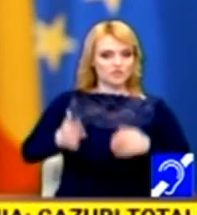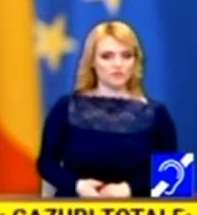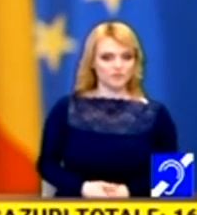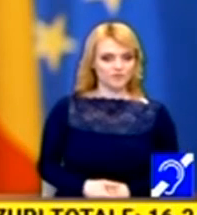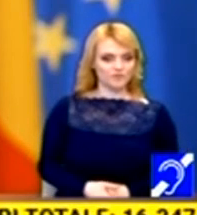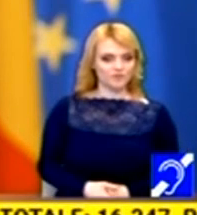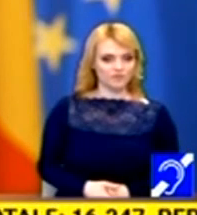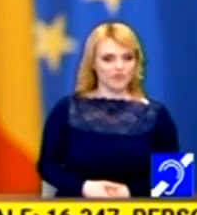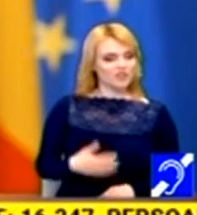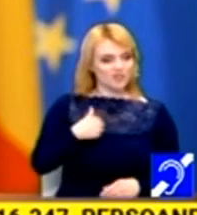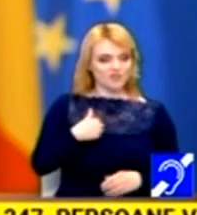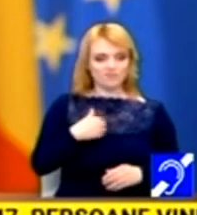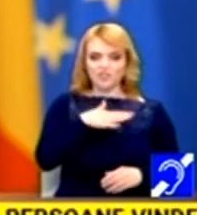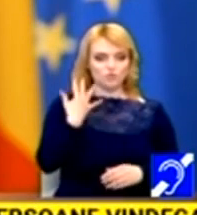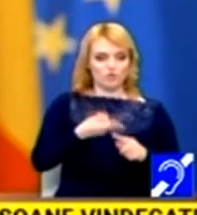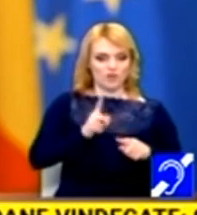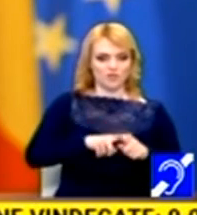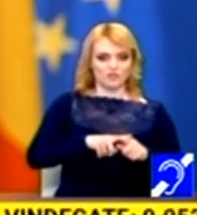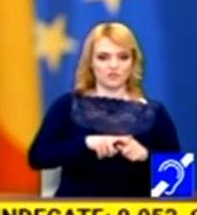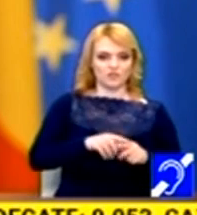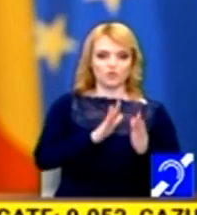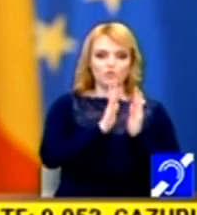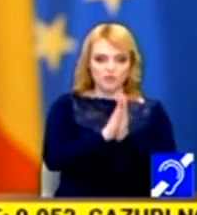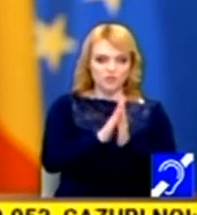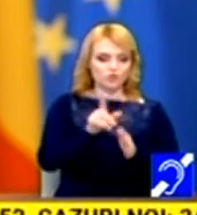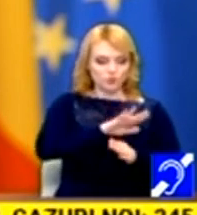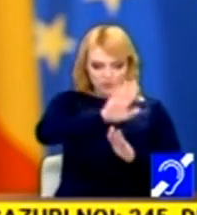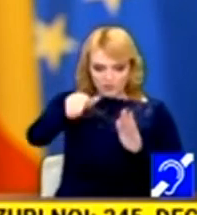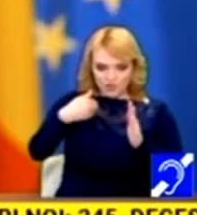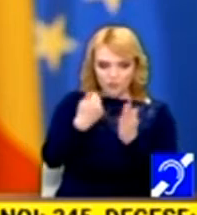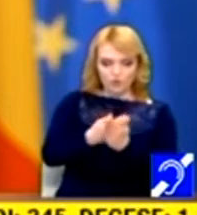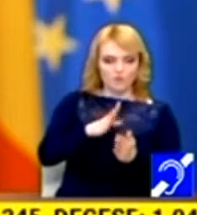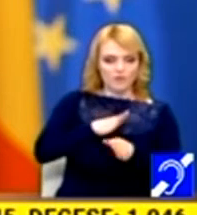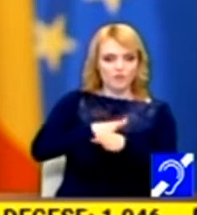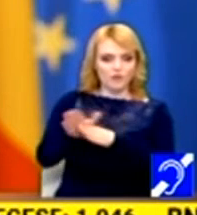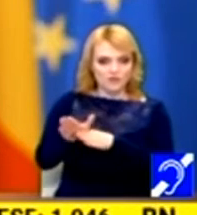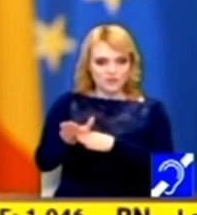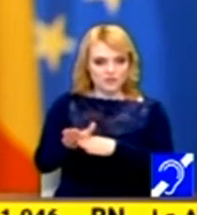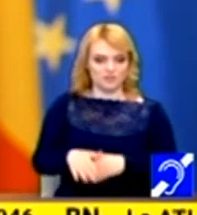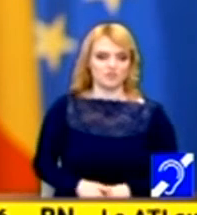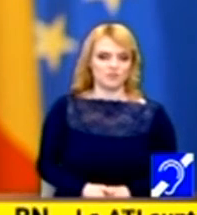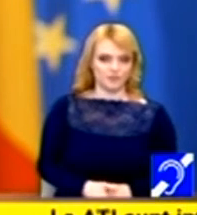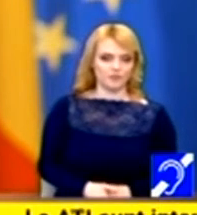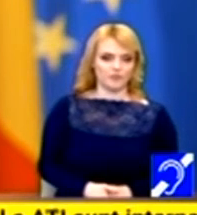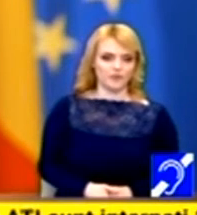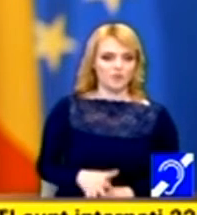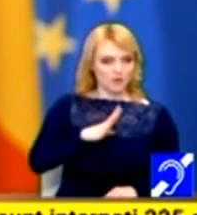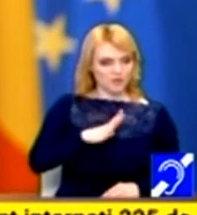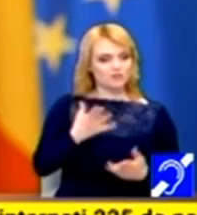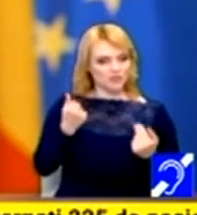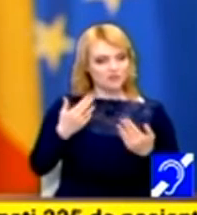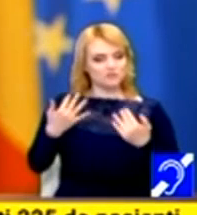Să nu compromitem așadar tot ce am realizat până acum cu mari sacrificii.